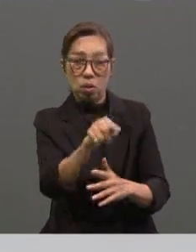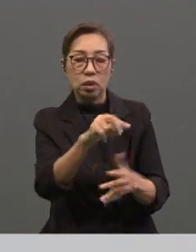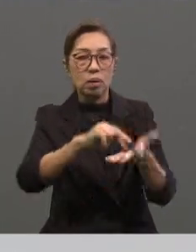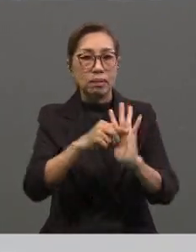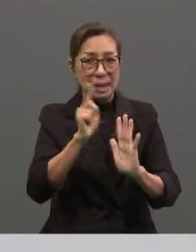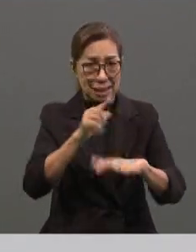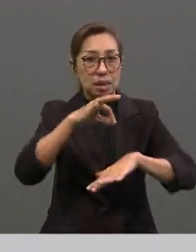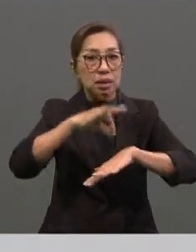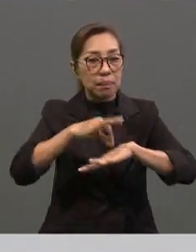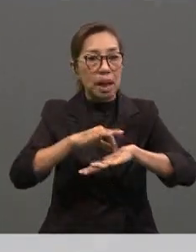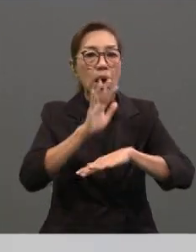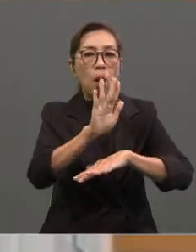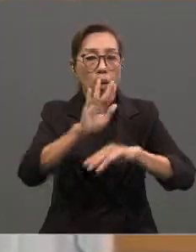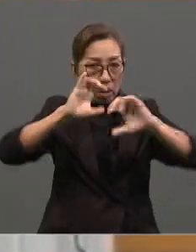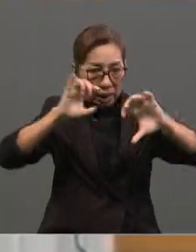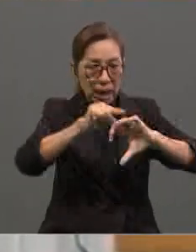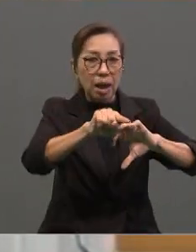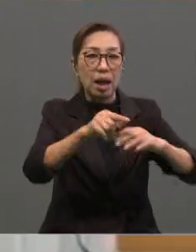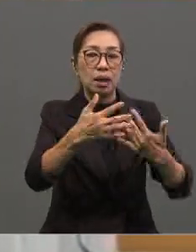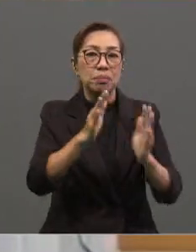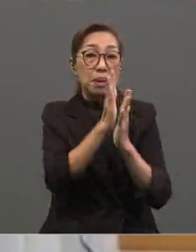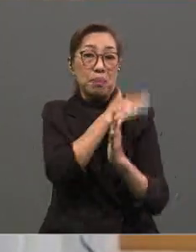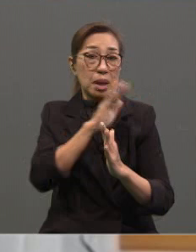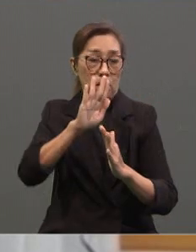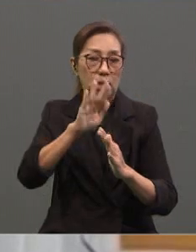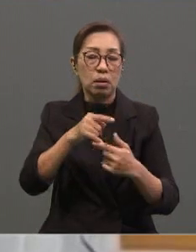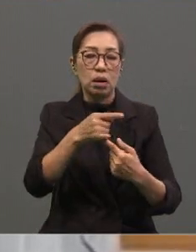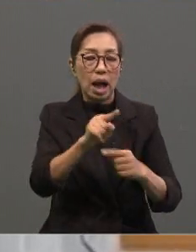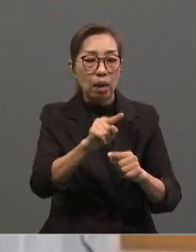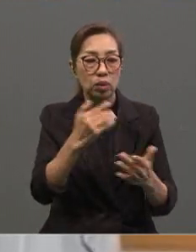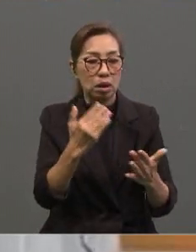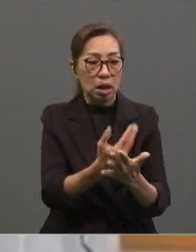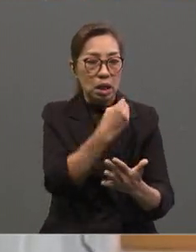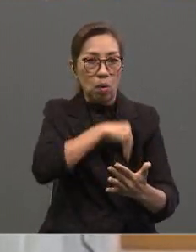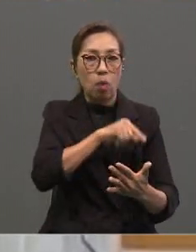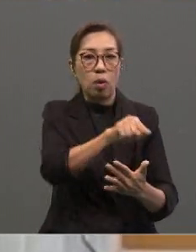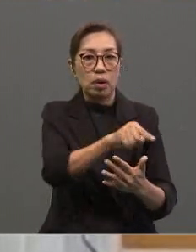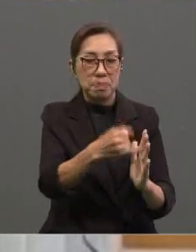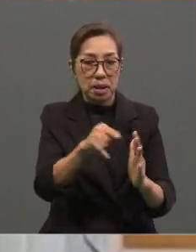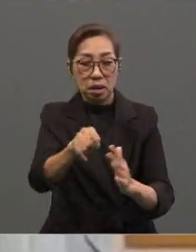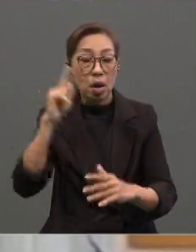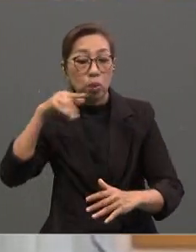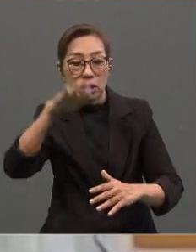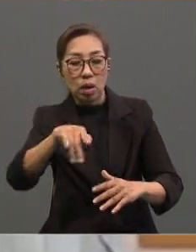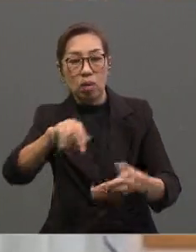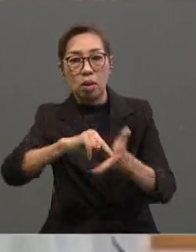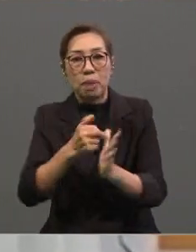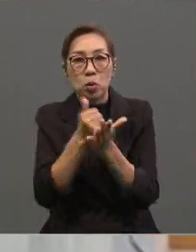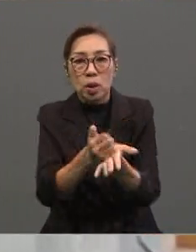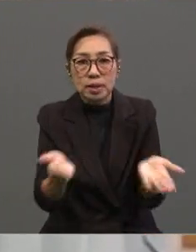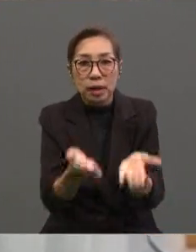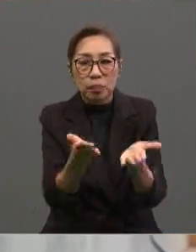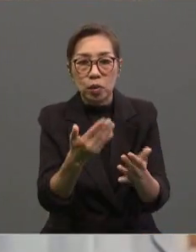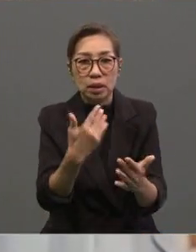ปฏิบัติหน้าที่โดยมิชอบครับส่วนน้องสาวของนายคมนั้นถูกแจ้งข้อหาเป็นผู้สนับสนุนเจ้าพนักงานให้ทำการยักยอกทรัพย์